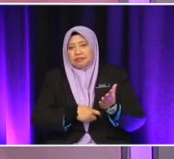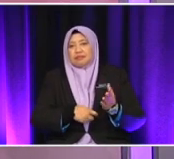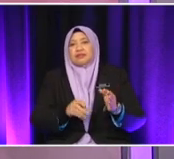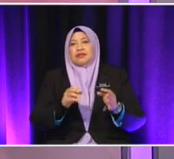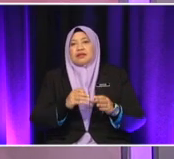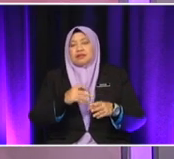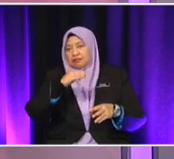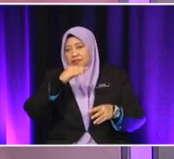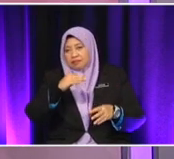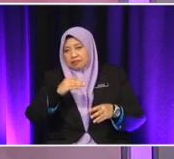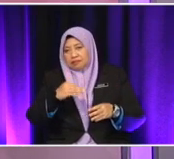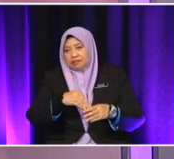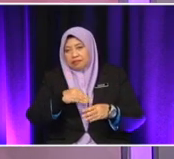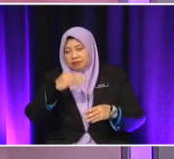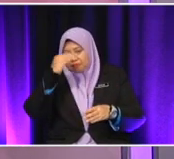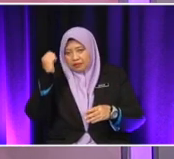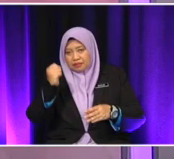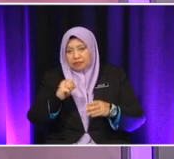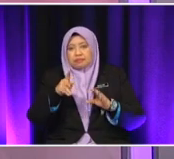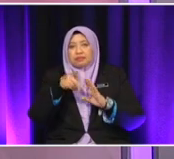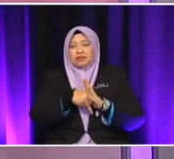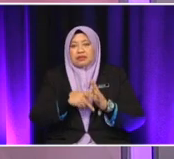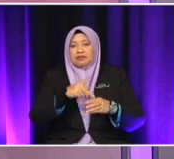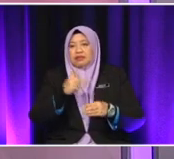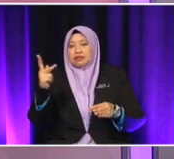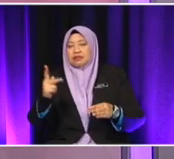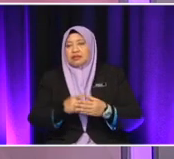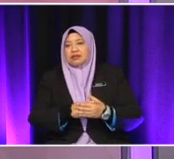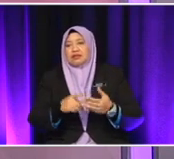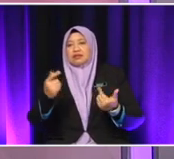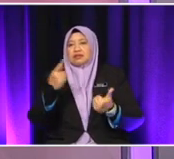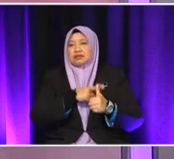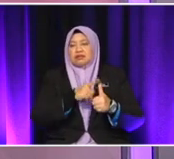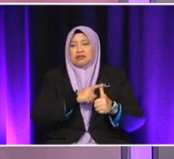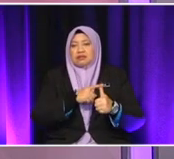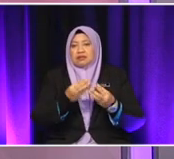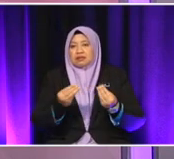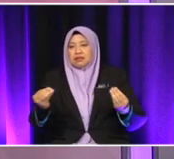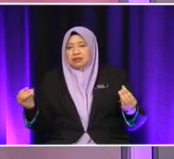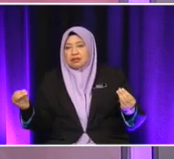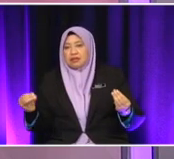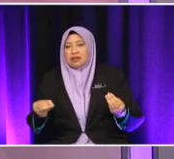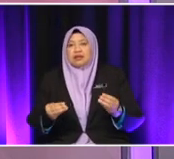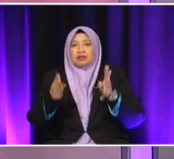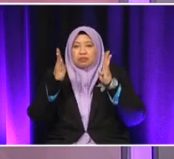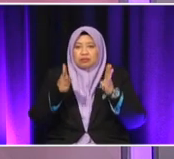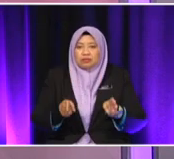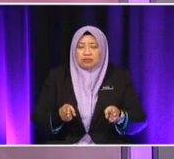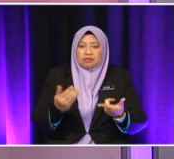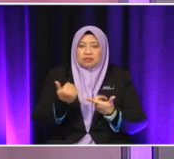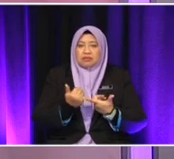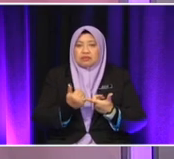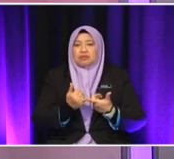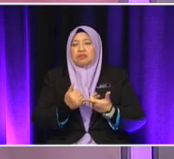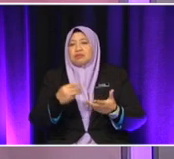kita tahu faktor pengeluaran terdiri dari pada 4 kita ada tanah kita ada boroh kita ada modal